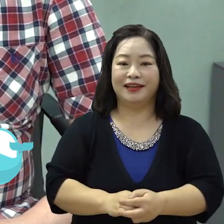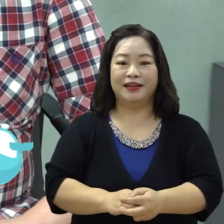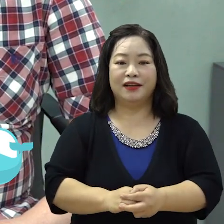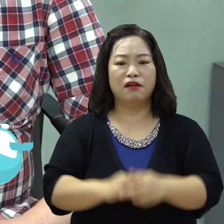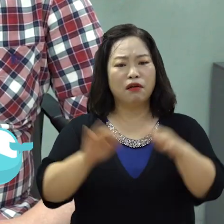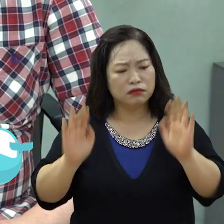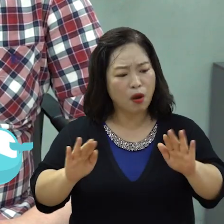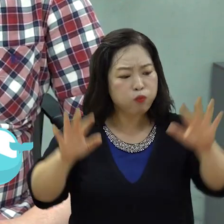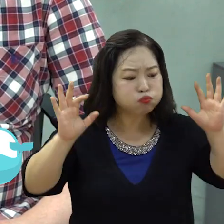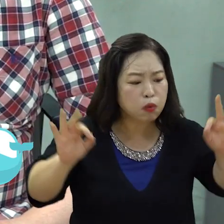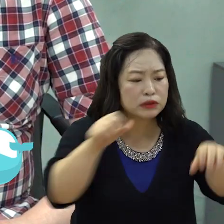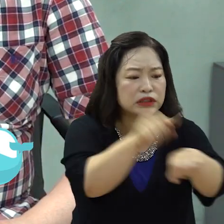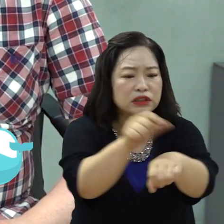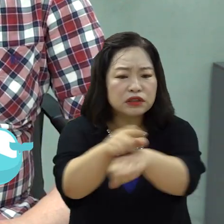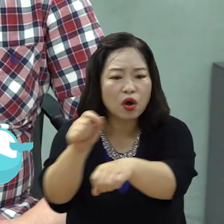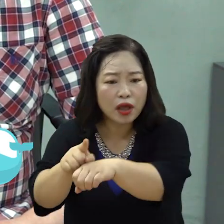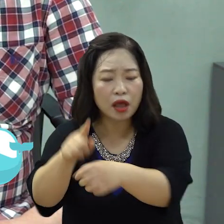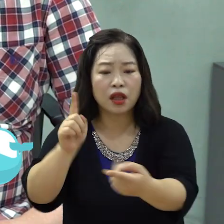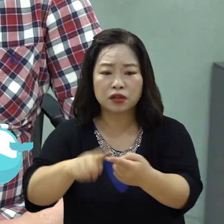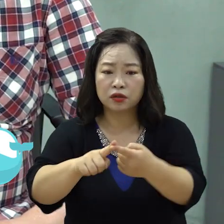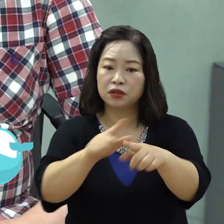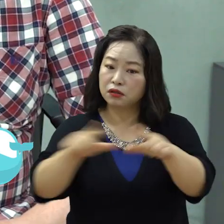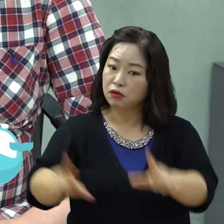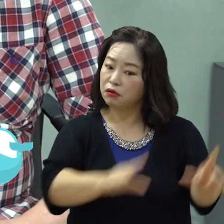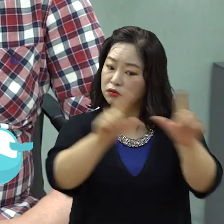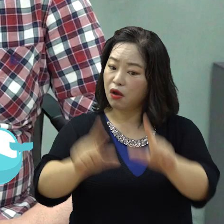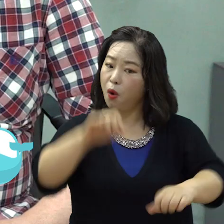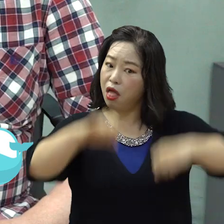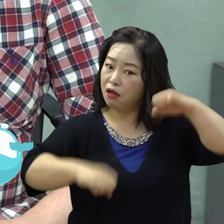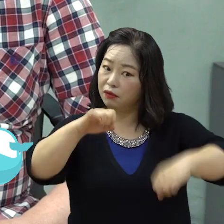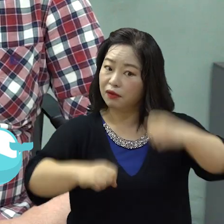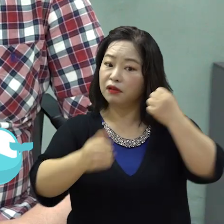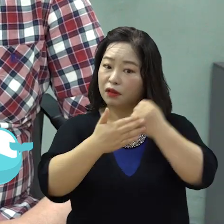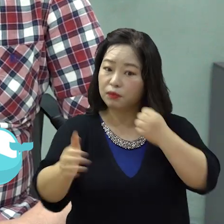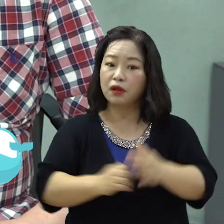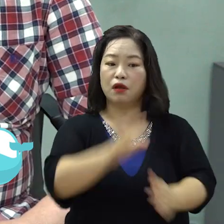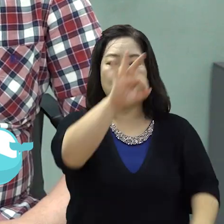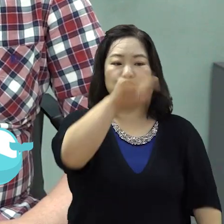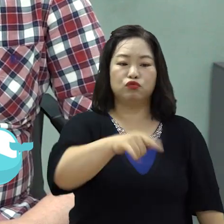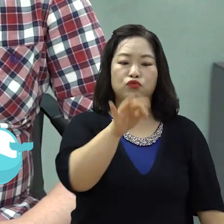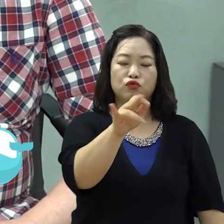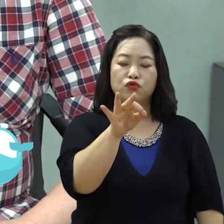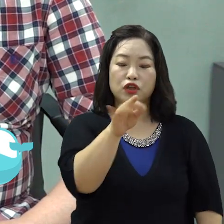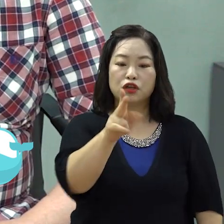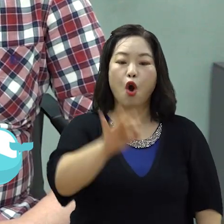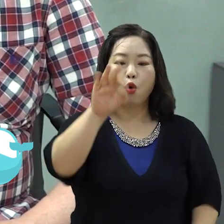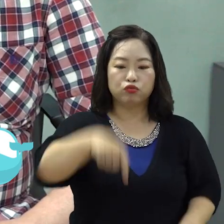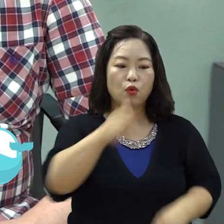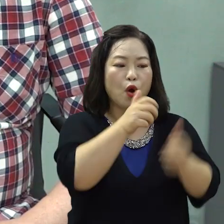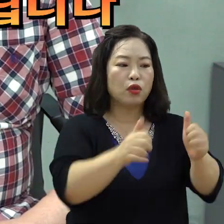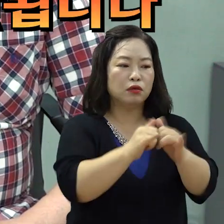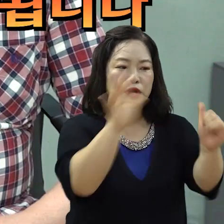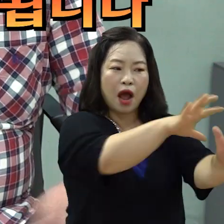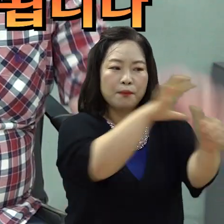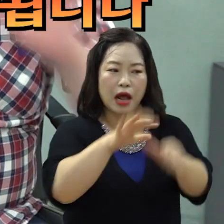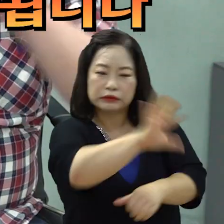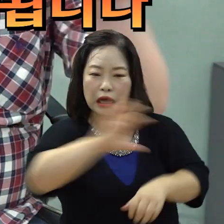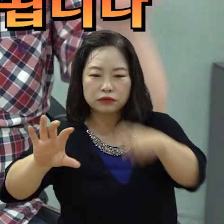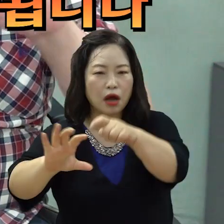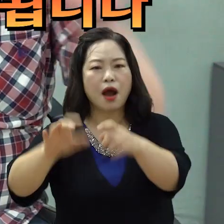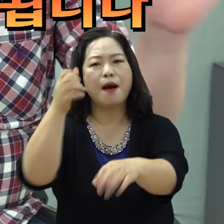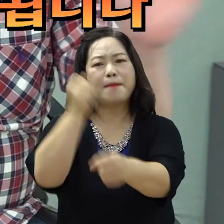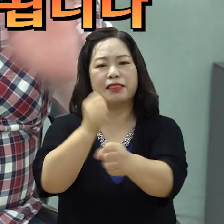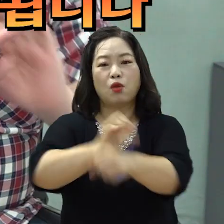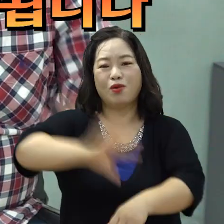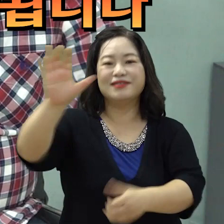자폐인 당사자로서 몇몇 특징은 자폐인의 그런 일상적인 행동이기 때문에 아무리 우영우 변호사 따라하고 싶어도 그런 건 절대 따라하지